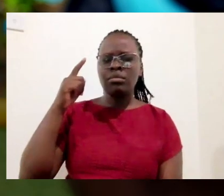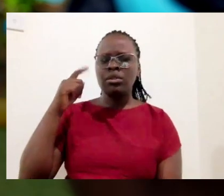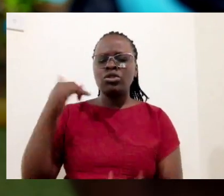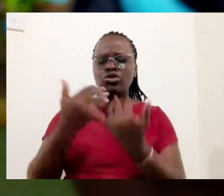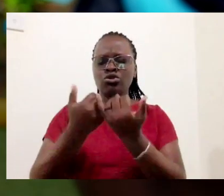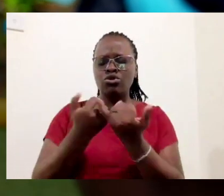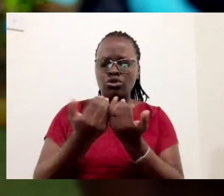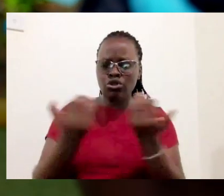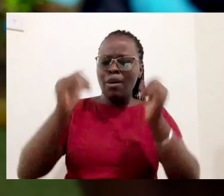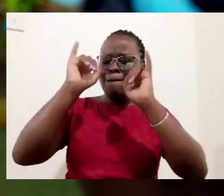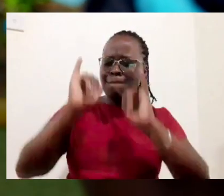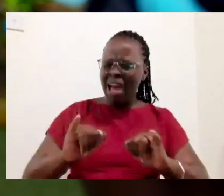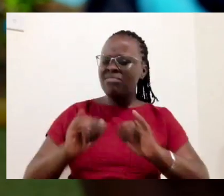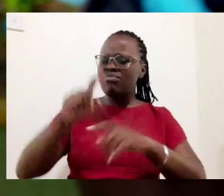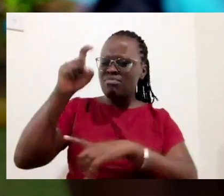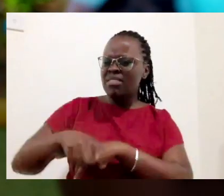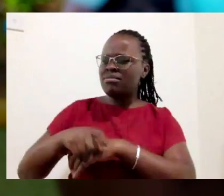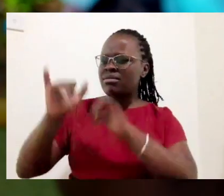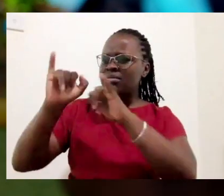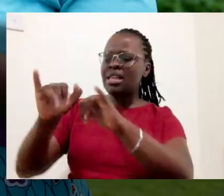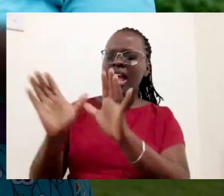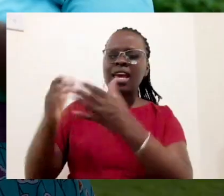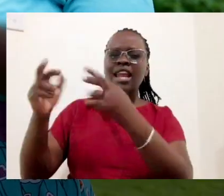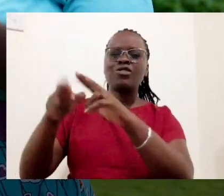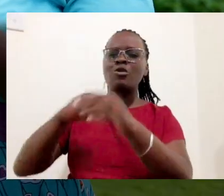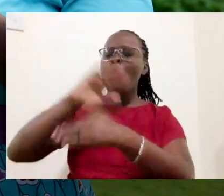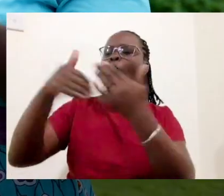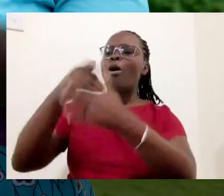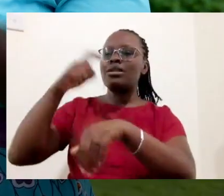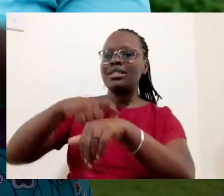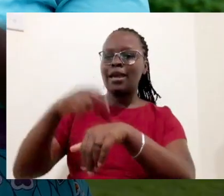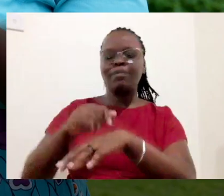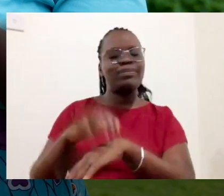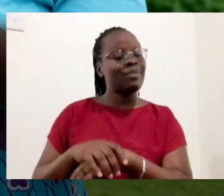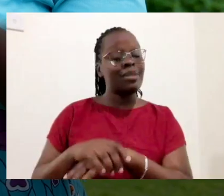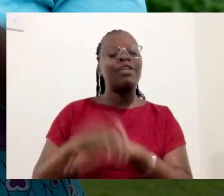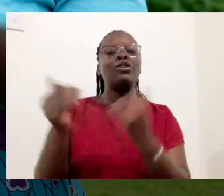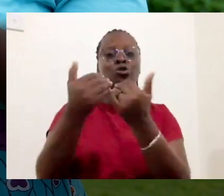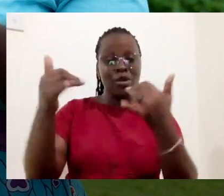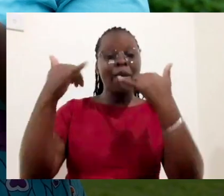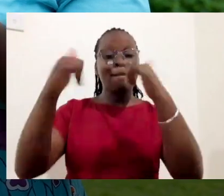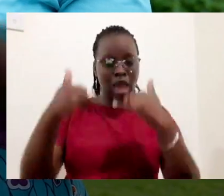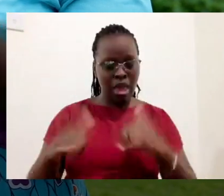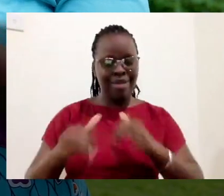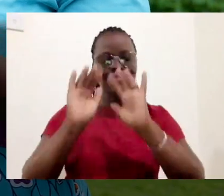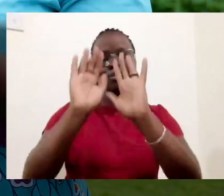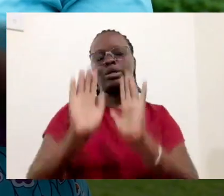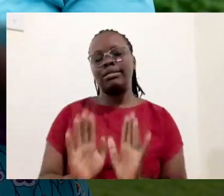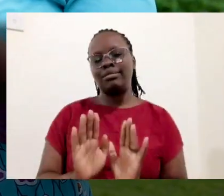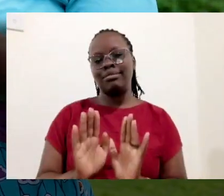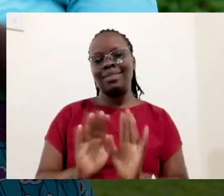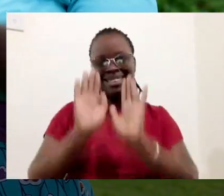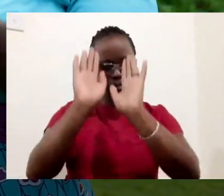hakuna wakati wa mchezo. Waweza kuambia nini? Mimi naweza kuambia hata watoto kucheza ni muhimu. Watoto kucheza ni muhimu kwa